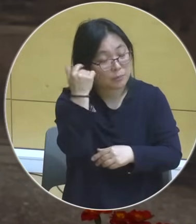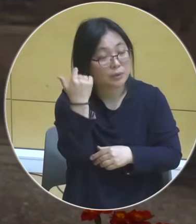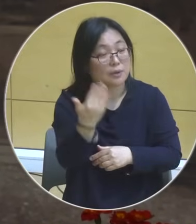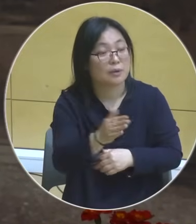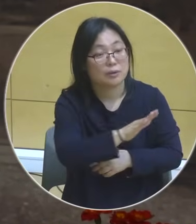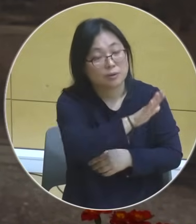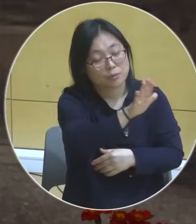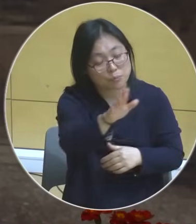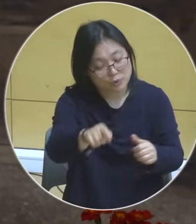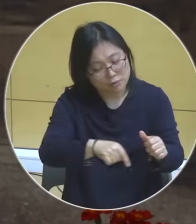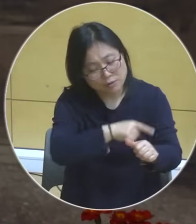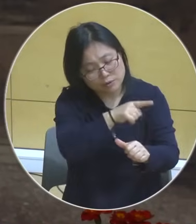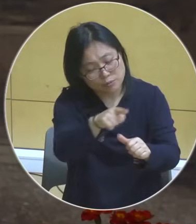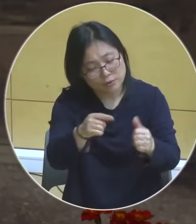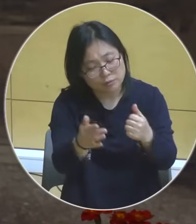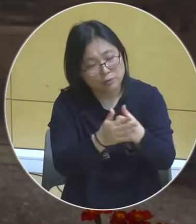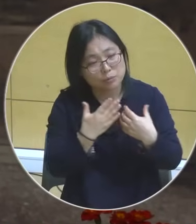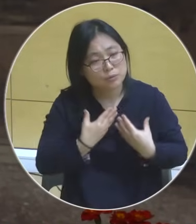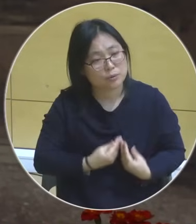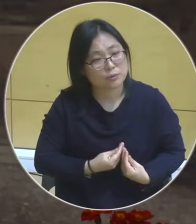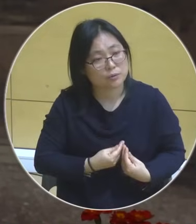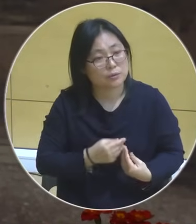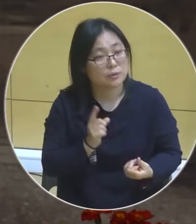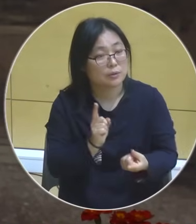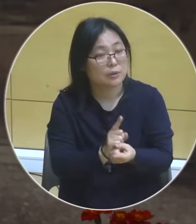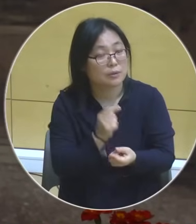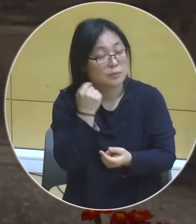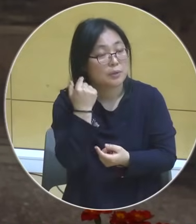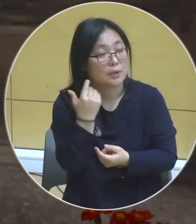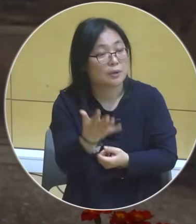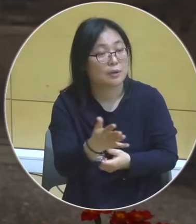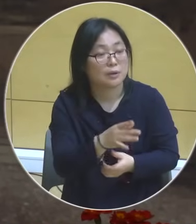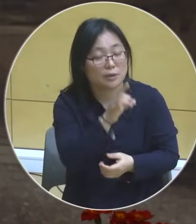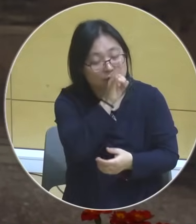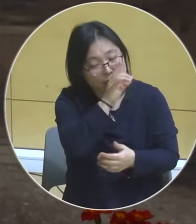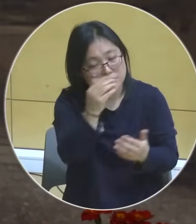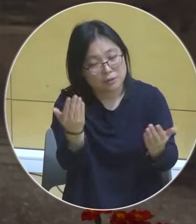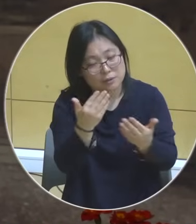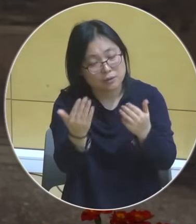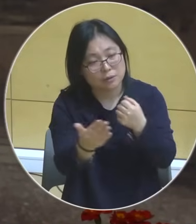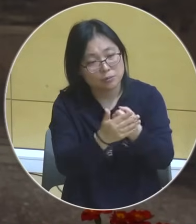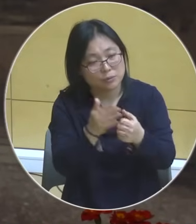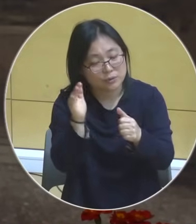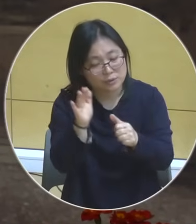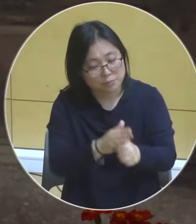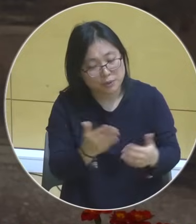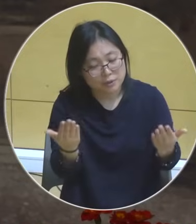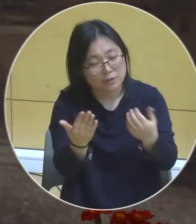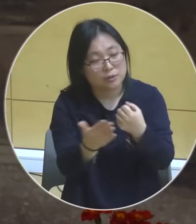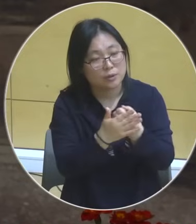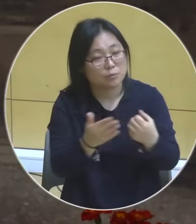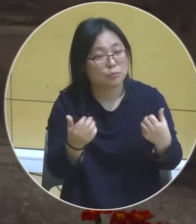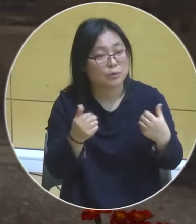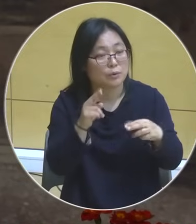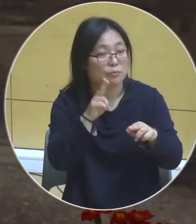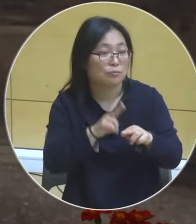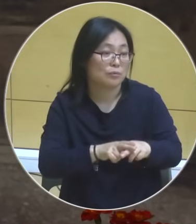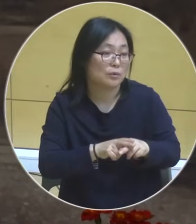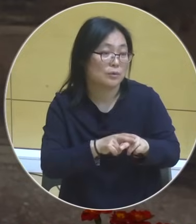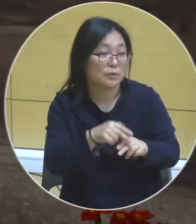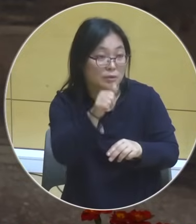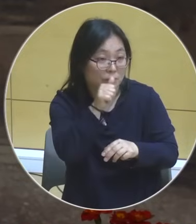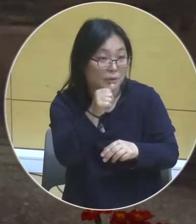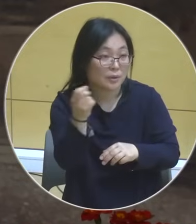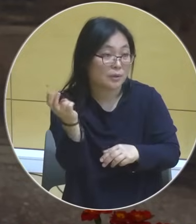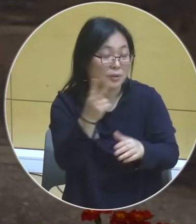여러분 여러 가지 환경 속에서 좌절하고 있습니까? 되어지지 않는 일들 앞에 여러분 주저앉고 있습니까? 다시